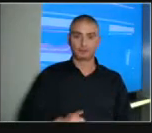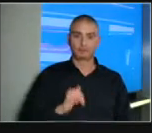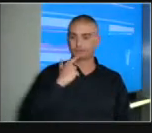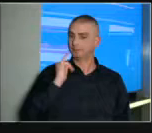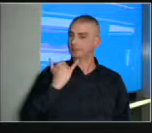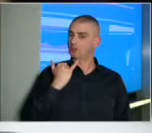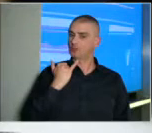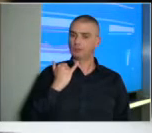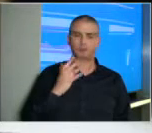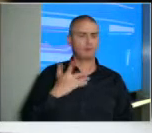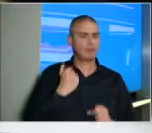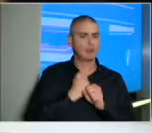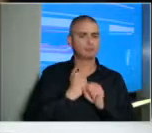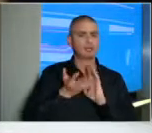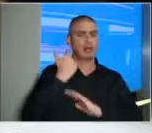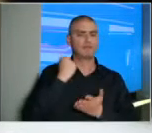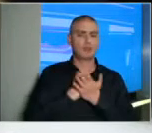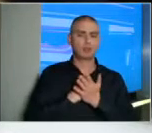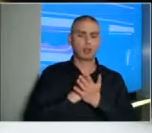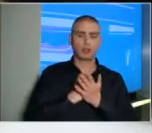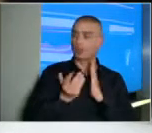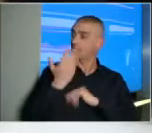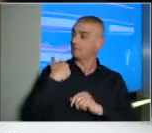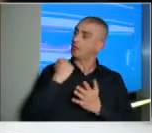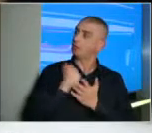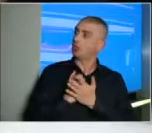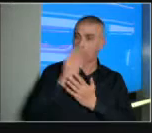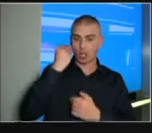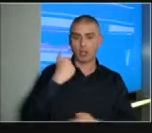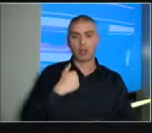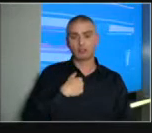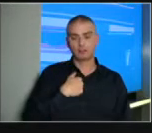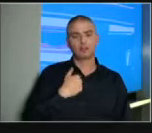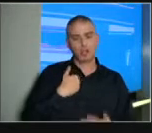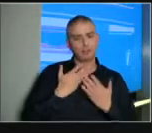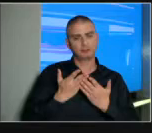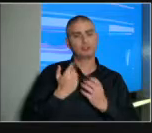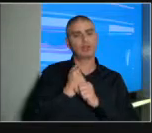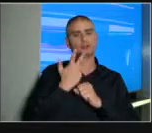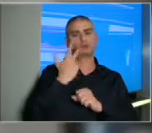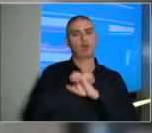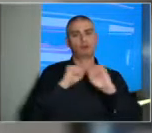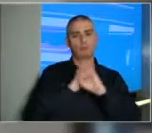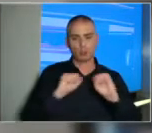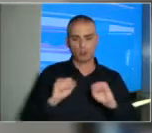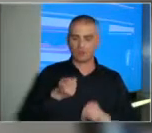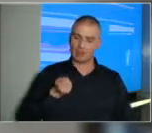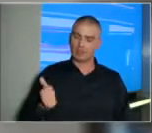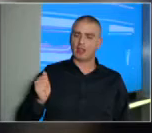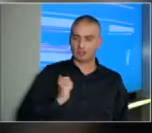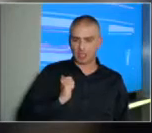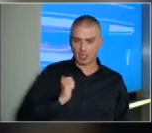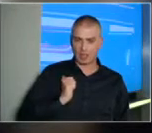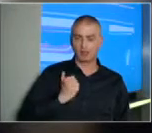כן, נכון. ומה עשית לפני התואר? לפני התואר אני עזרתי להוציא שלושה ביגועים, דקרתי